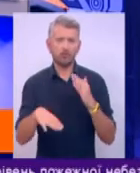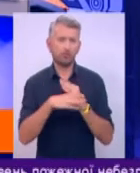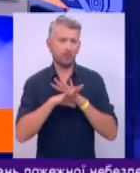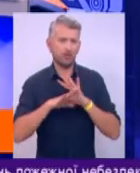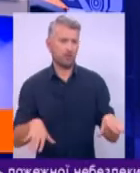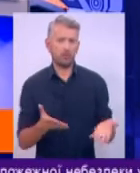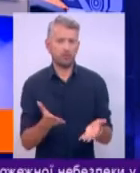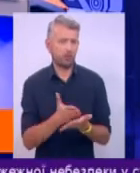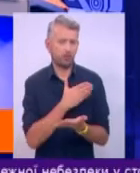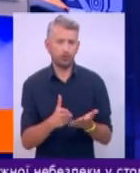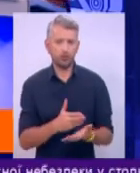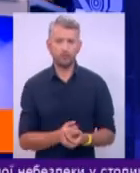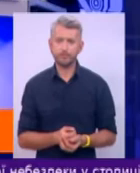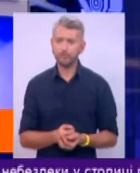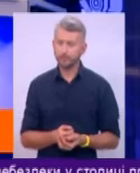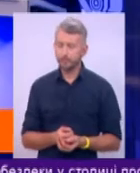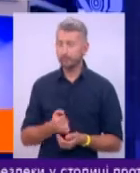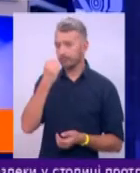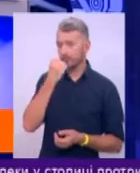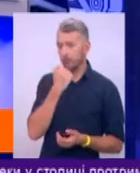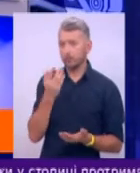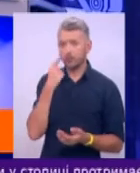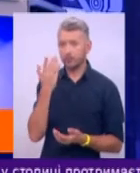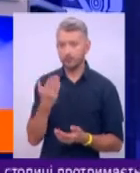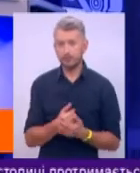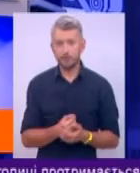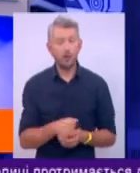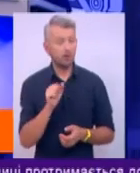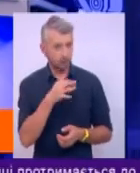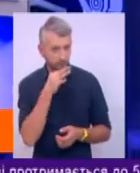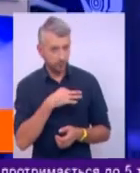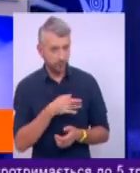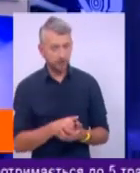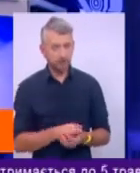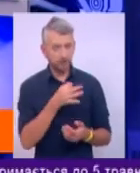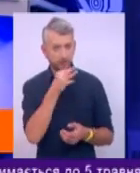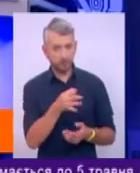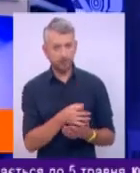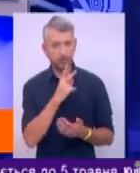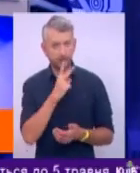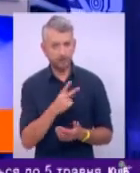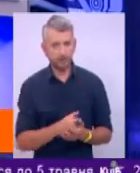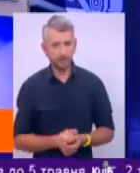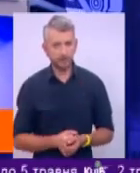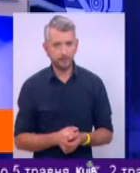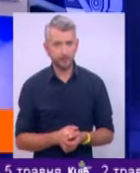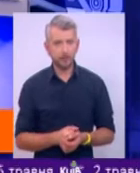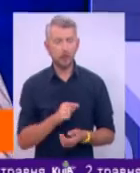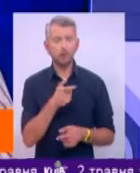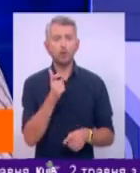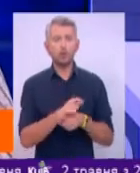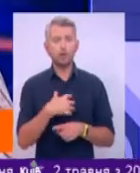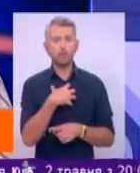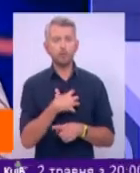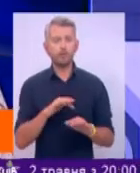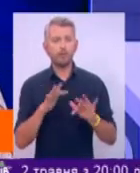абсолютно. Добре, дякую. Дякую. Ну от почули, власне. Може відповісти, да. Лише дивіться. Тут дуже важливий